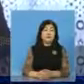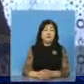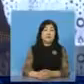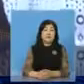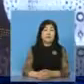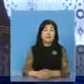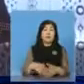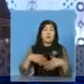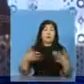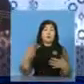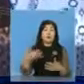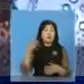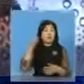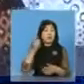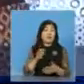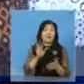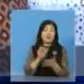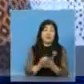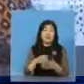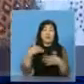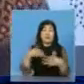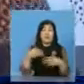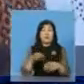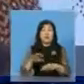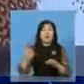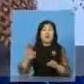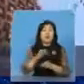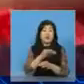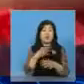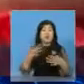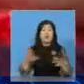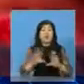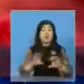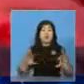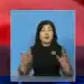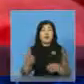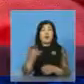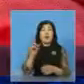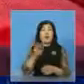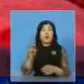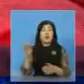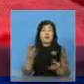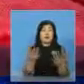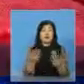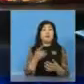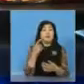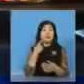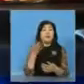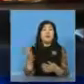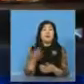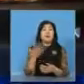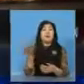Вот уже более 30 лет Надежда занимается шитьем. Расшитые одеяла и одежда пользуются популярностью у хабдинцев. Сидя дома, безработная женщина с 5